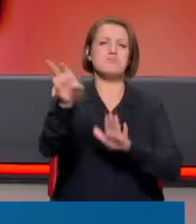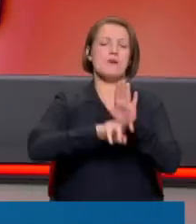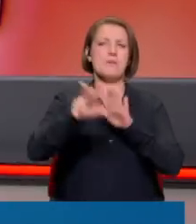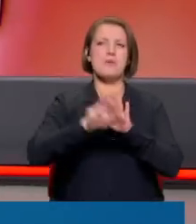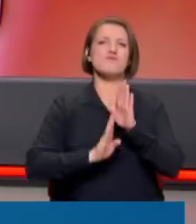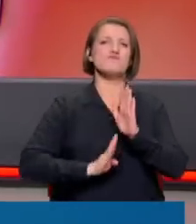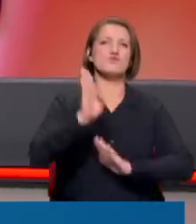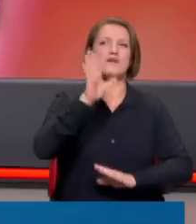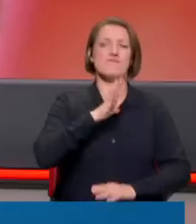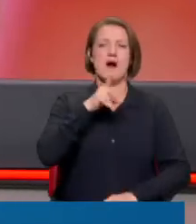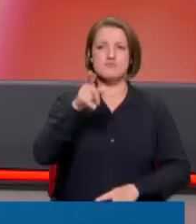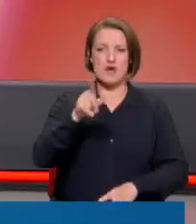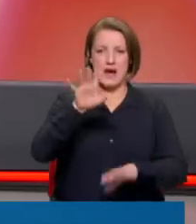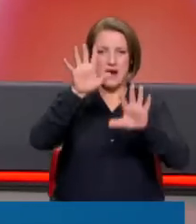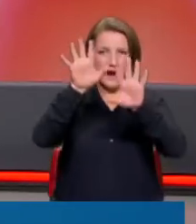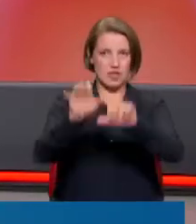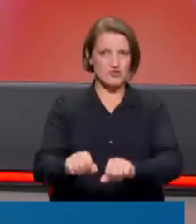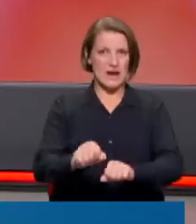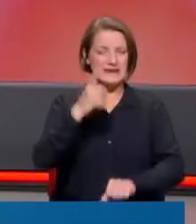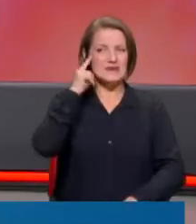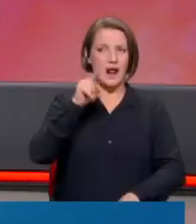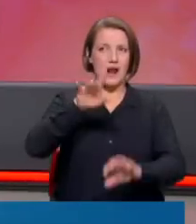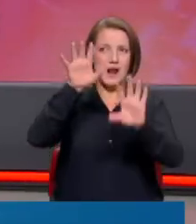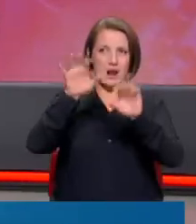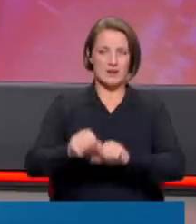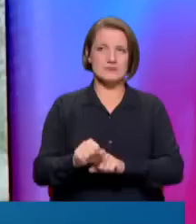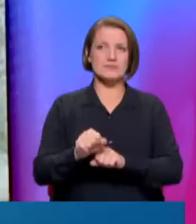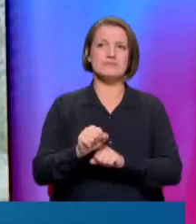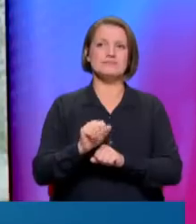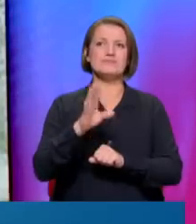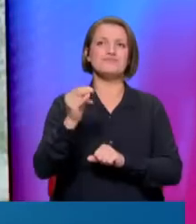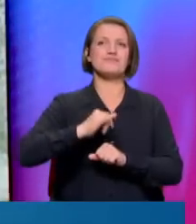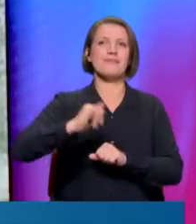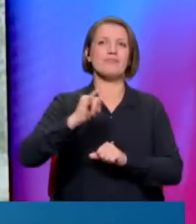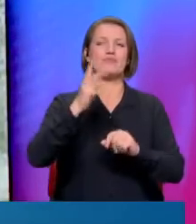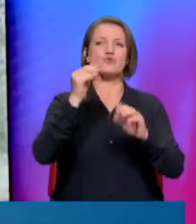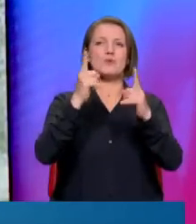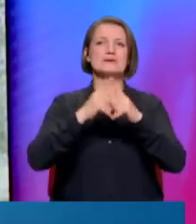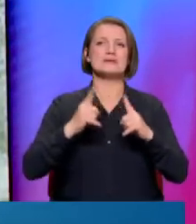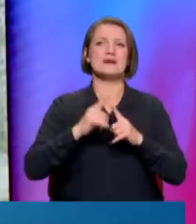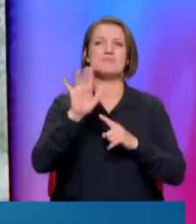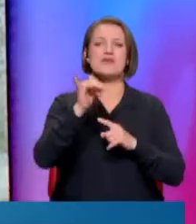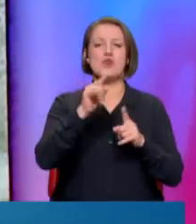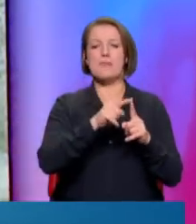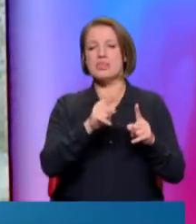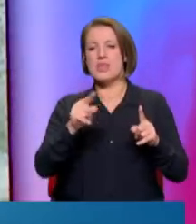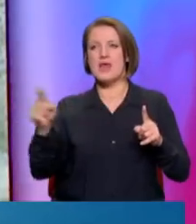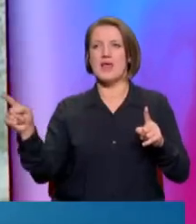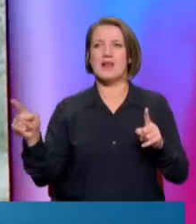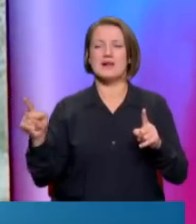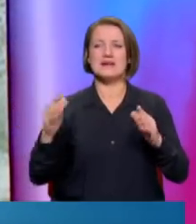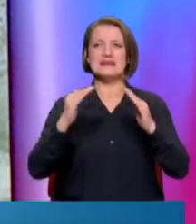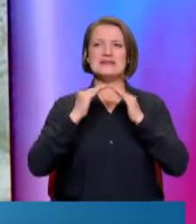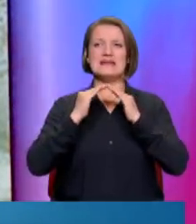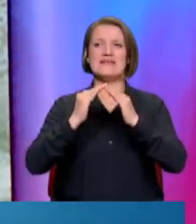yakın füzeye şimdi burayı da işgal edecek Burada şimdi yaklaşık çok sayıda 5 kilometreye kadar yerleşim